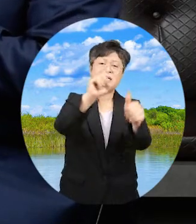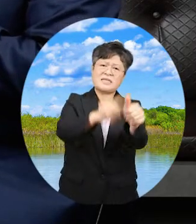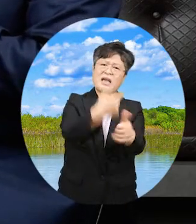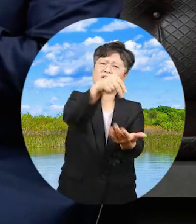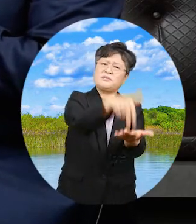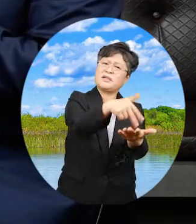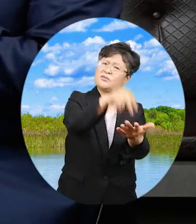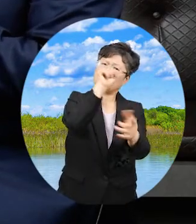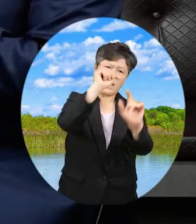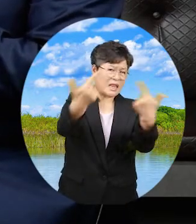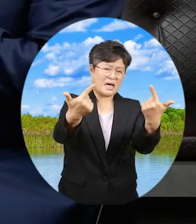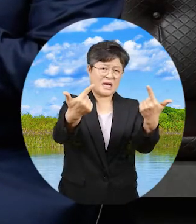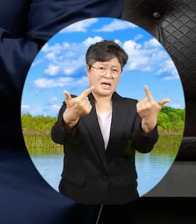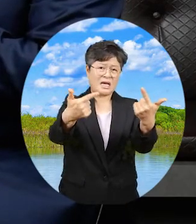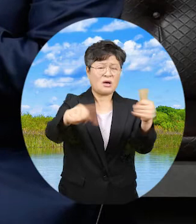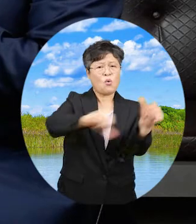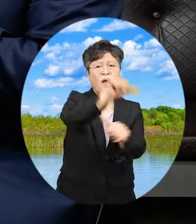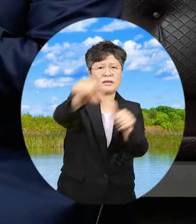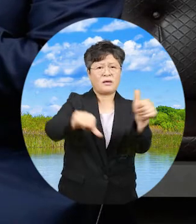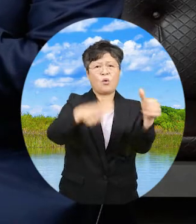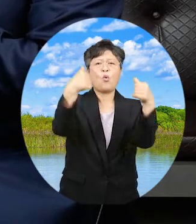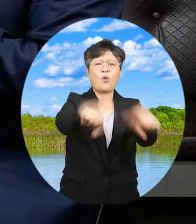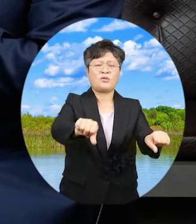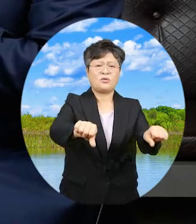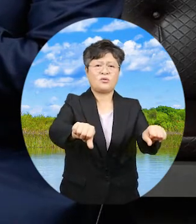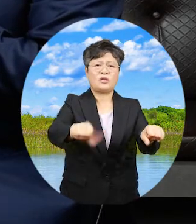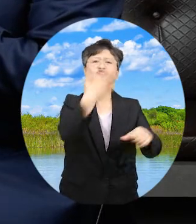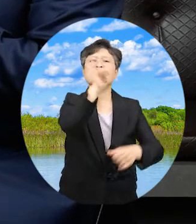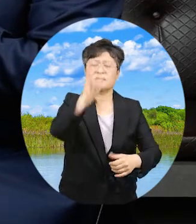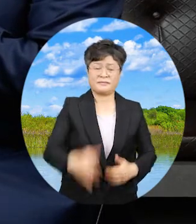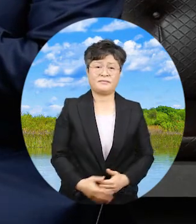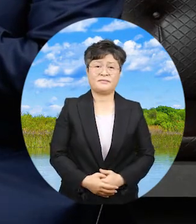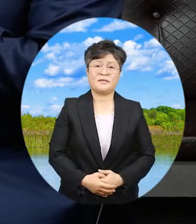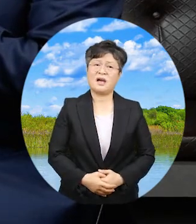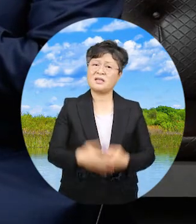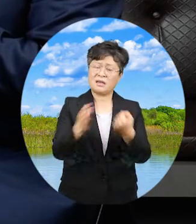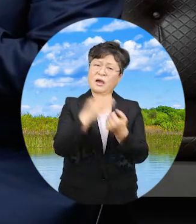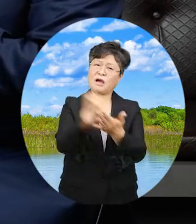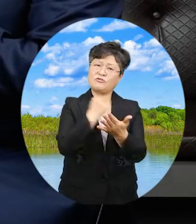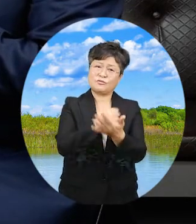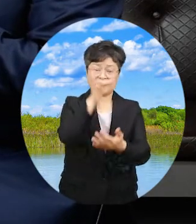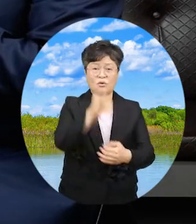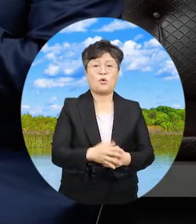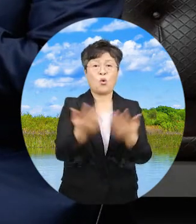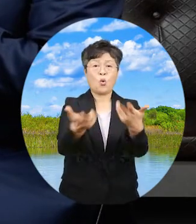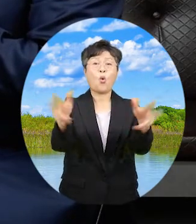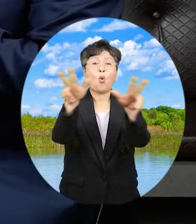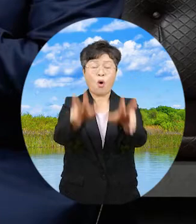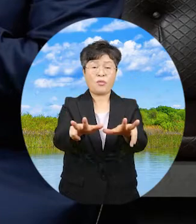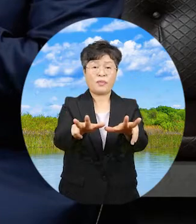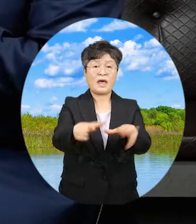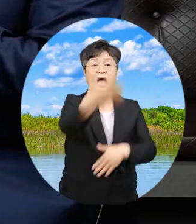상당히 많은 물들이 하천으로 유입되면서 일정한 통수 단면, 물이 흘러갈 수 있는 공간을 만들어줘야 되는데 그렇지 못할 경우는